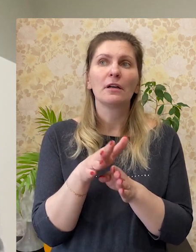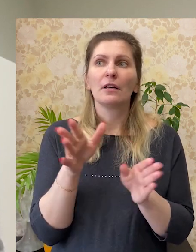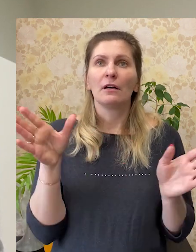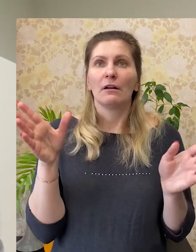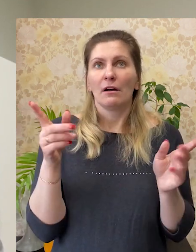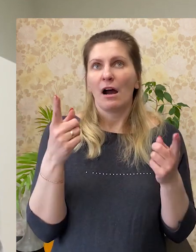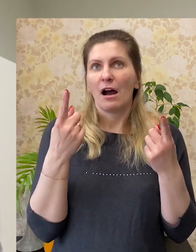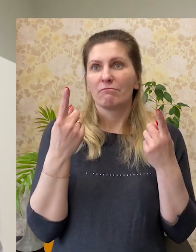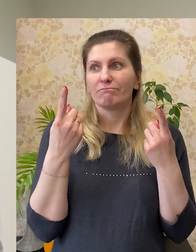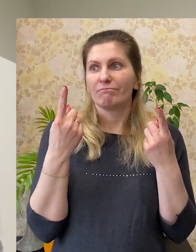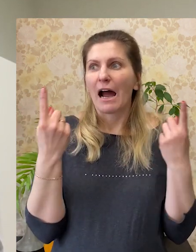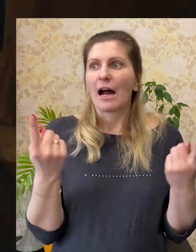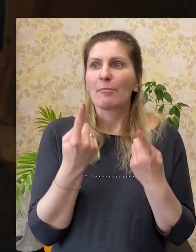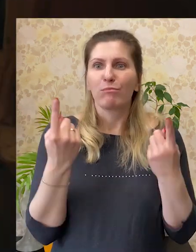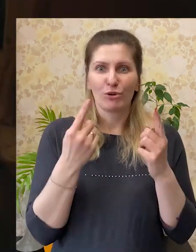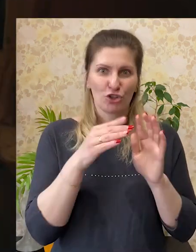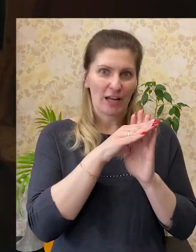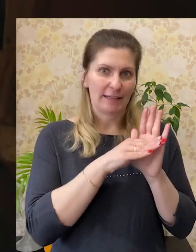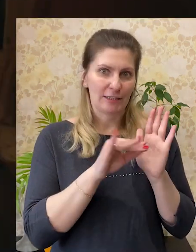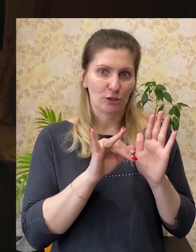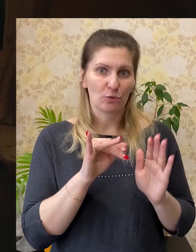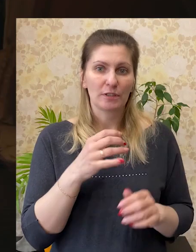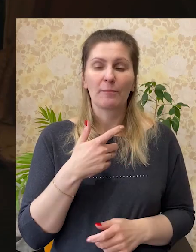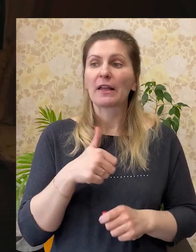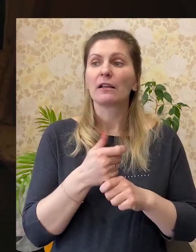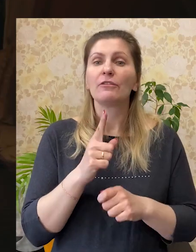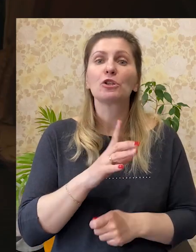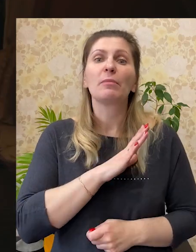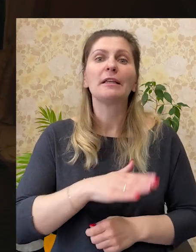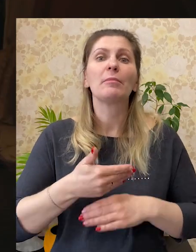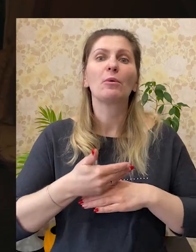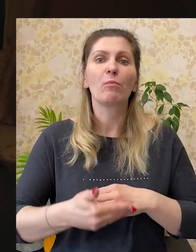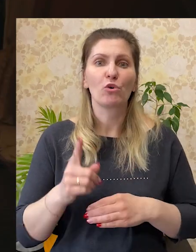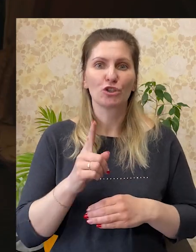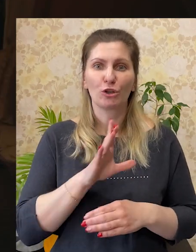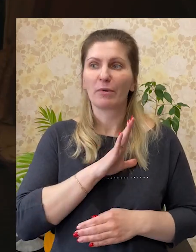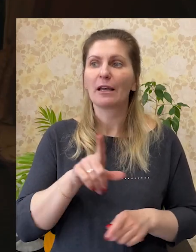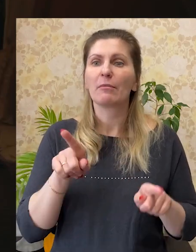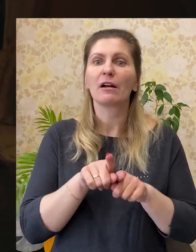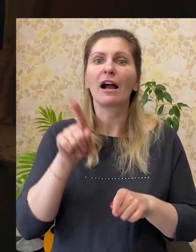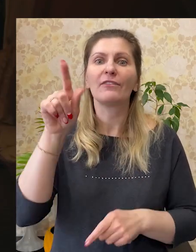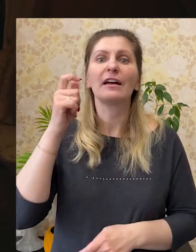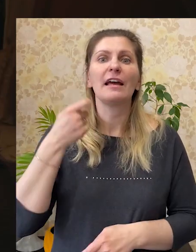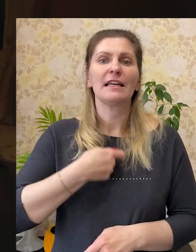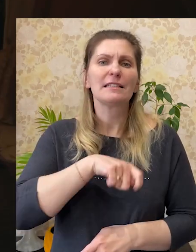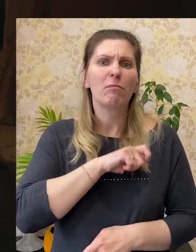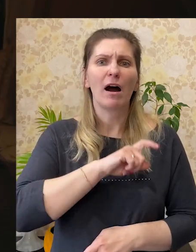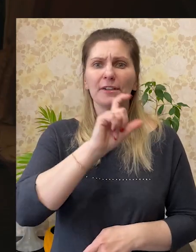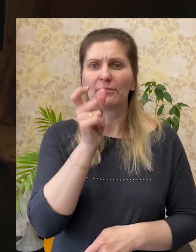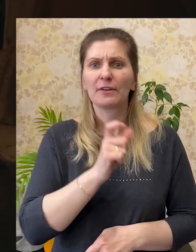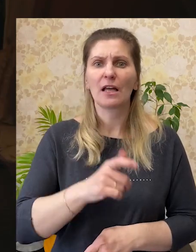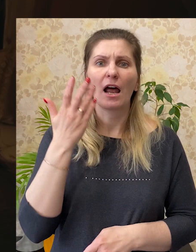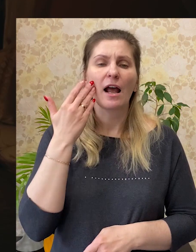какие-то элементарные инструкции. Главное, чтобы не было поздно. Главное, чтобы не было так, как это случилось в Испании, как это случилось в Италии,